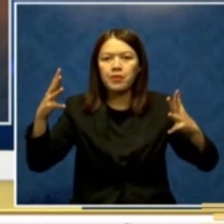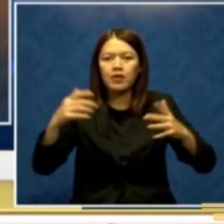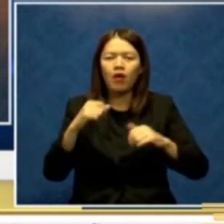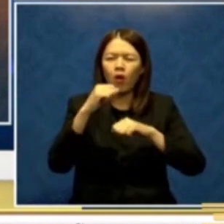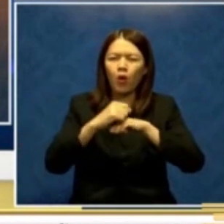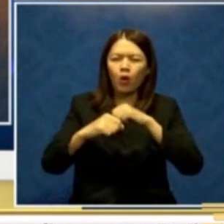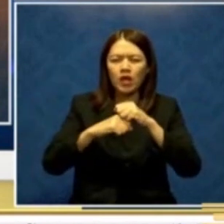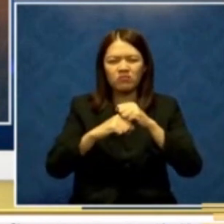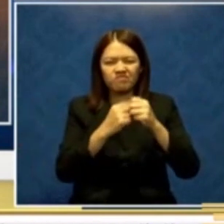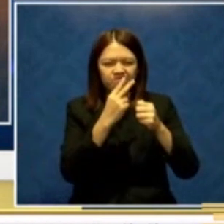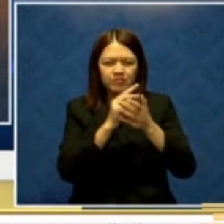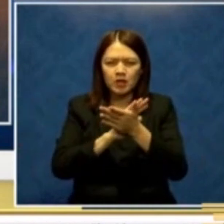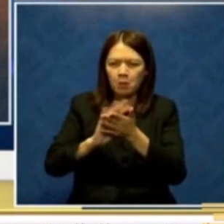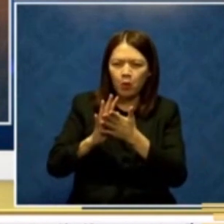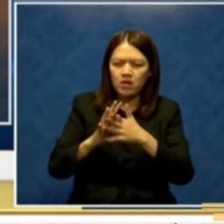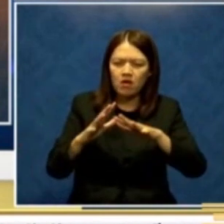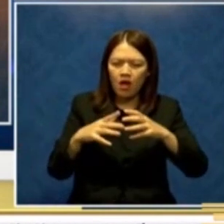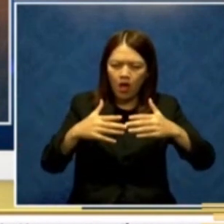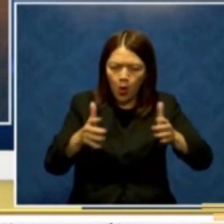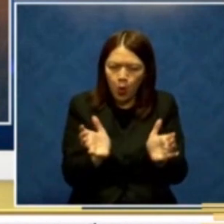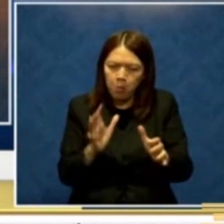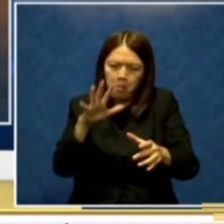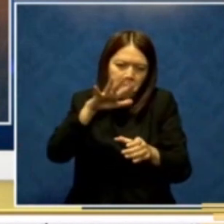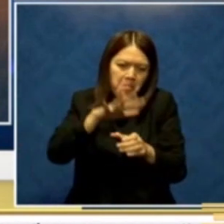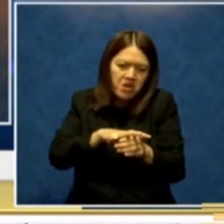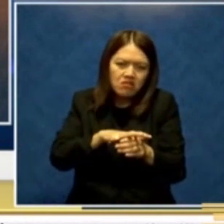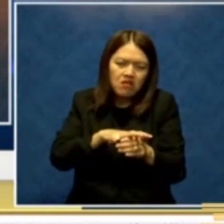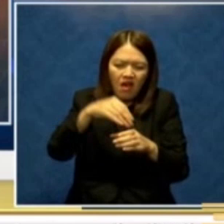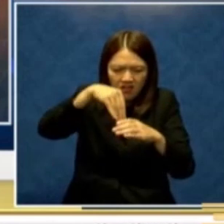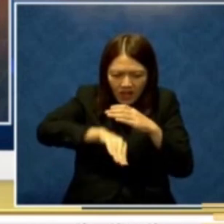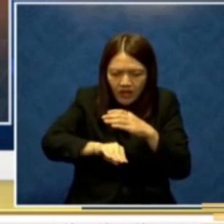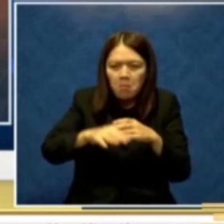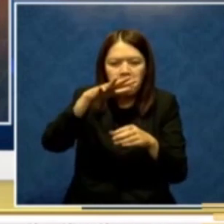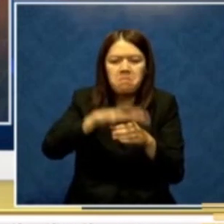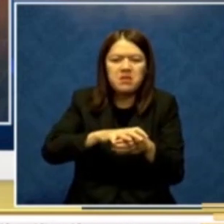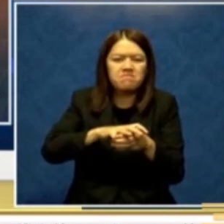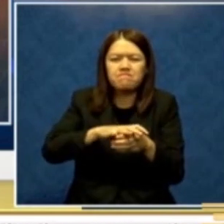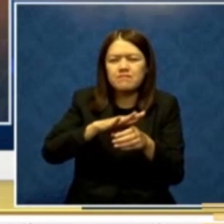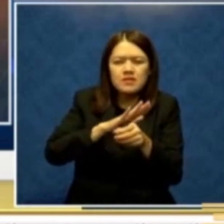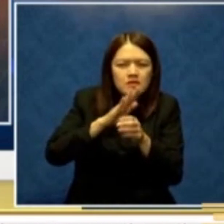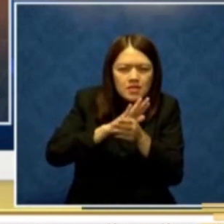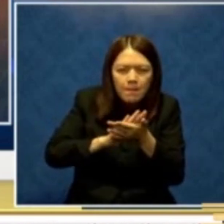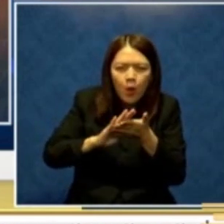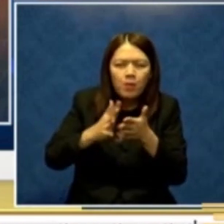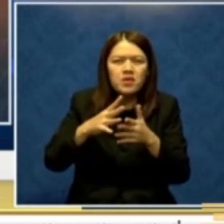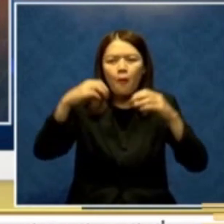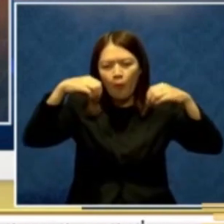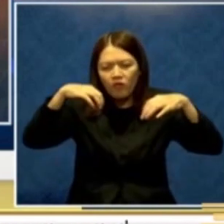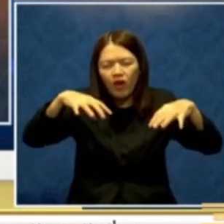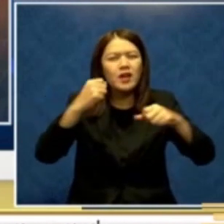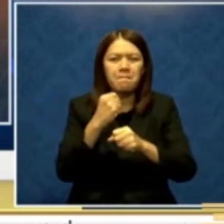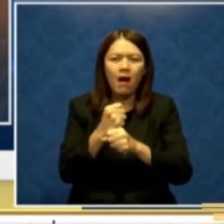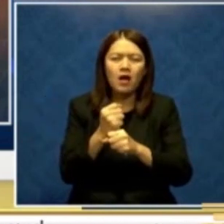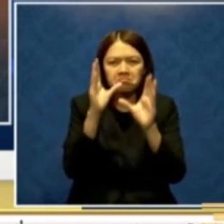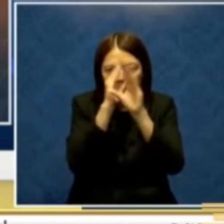่การก่อสราง...มีความไม่เรีย ejected XiPA VRในหุมที่จะนำสายไนาลงไปนั้ไมมความเรี ninhและไ 2